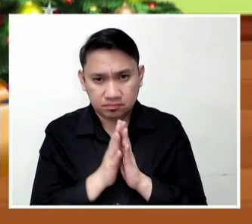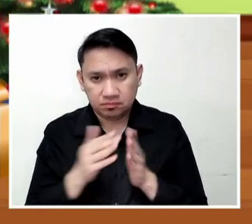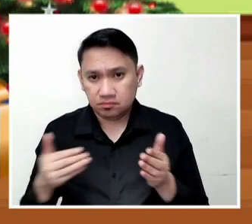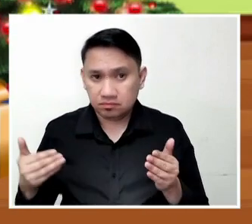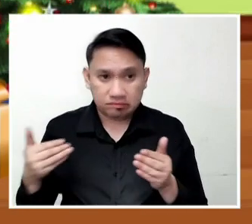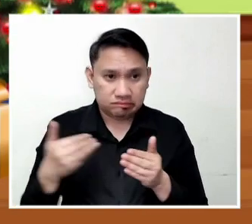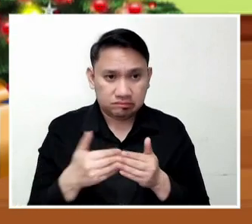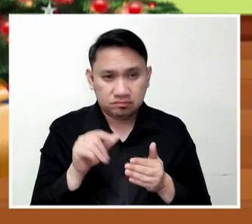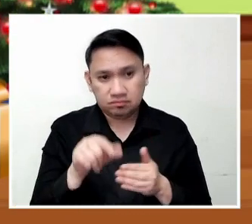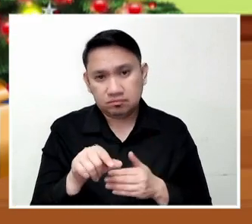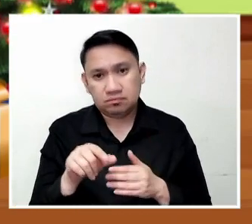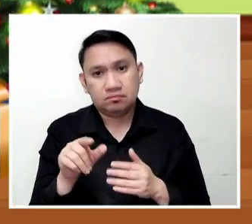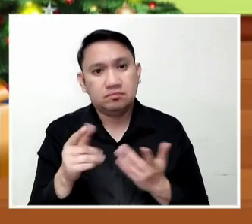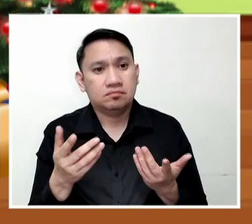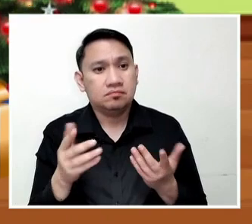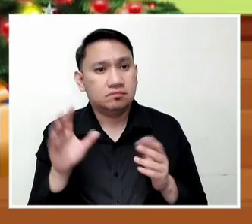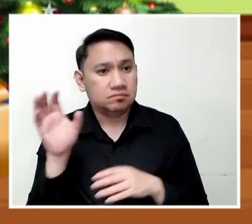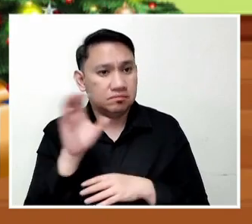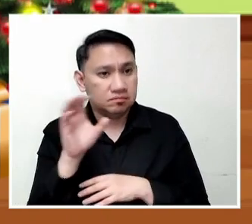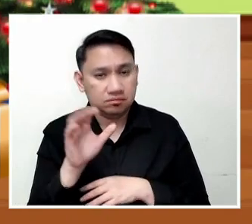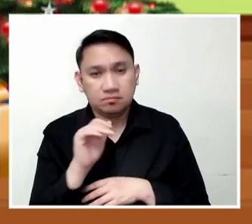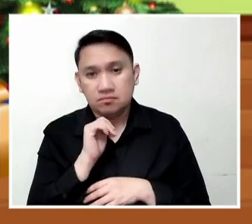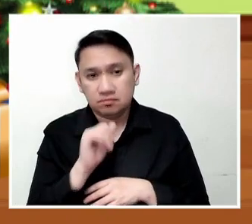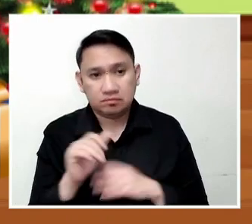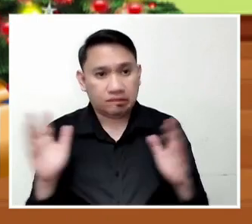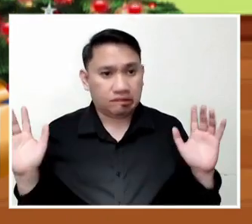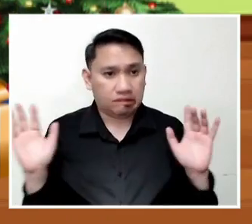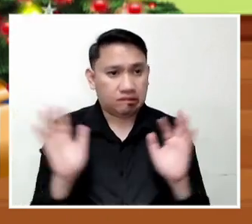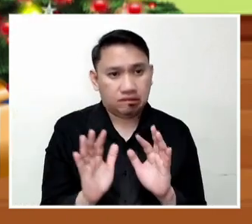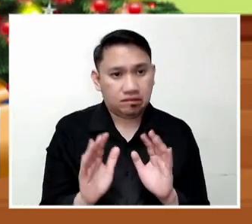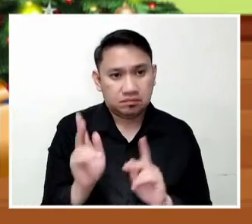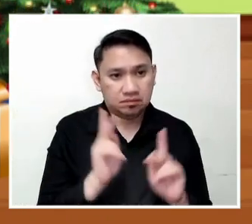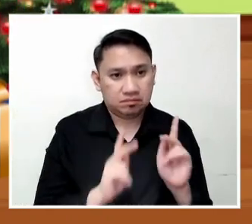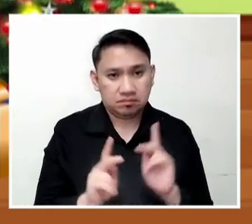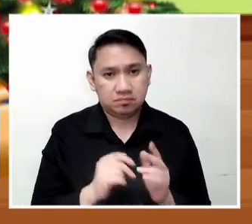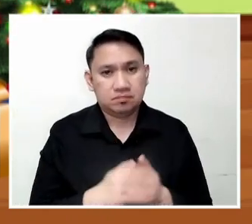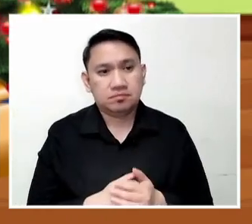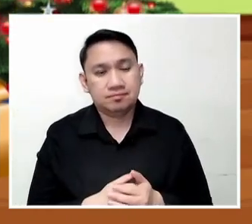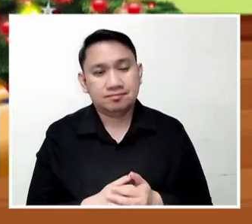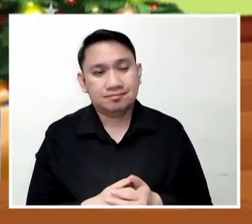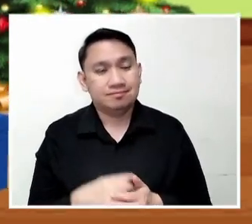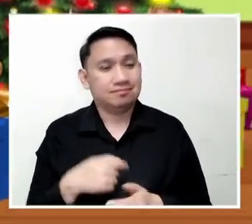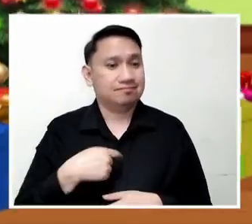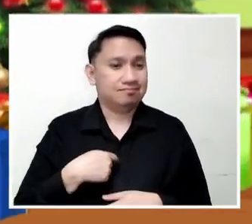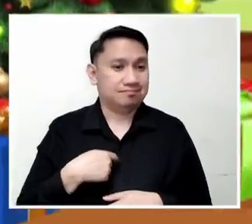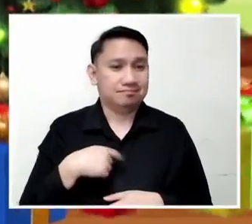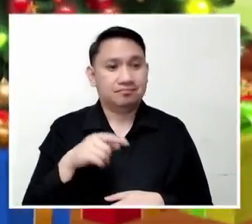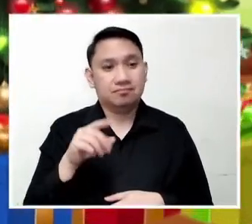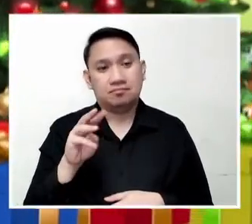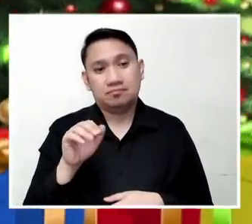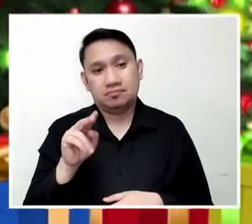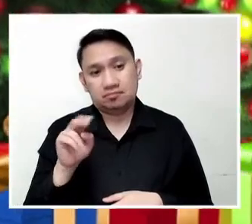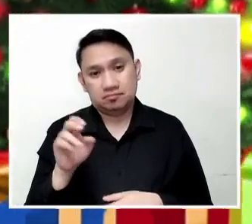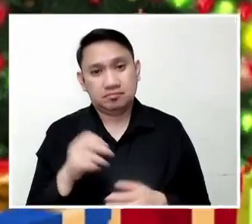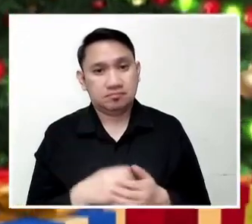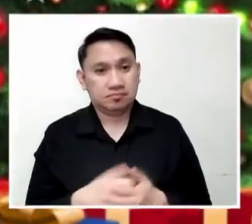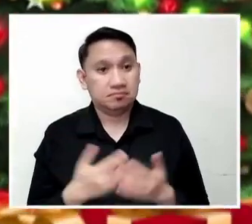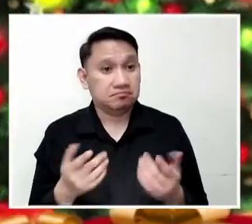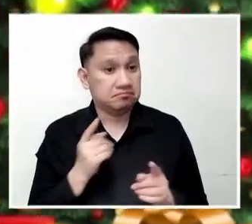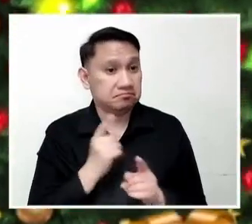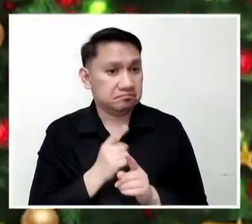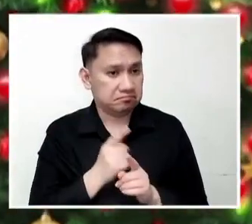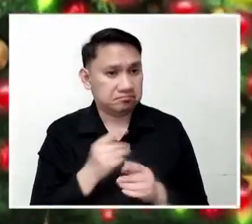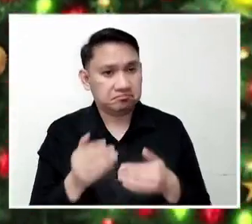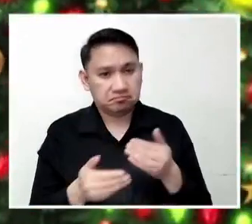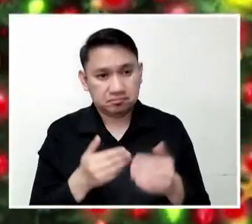Noche Buena, ha? Hindi kayo sasabay doon sa dagsa ng tao. Ako po ang inyong Tito Winnie Cordero. Tandaan, sa tamang